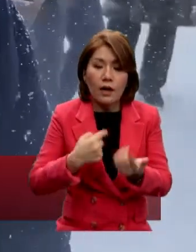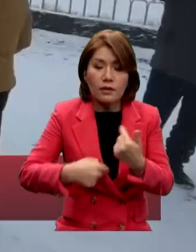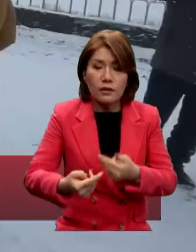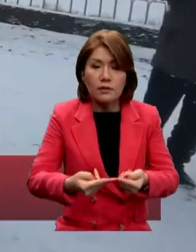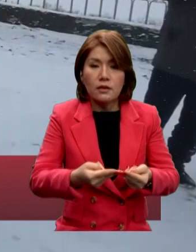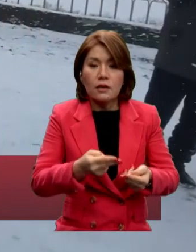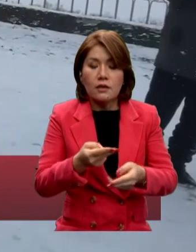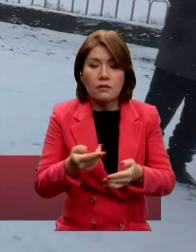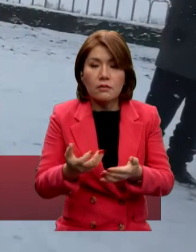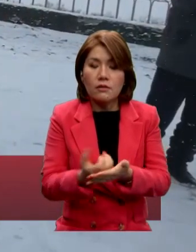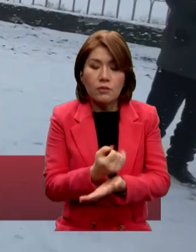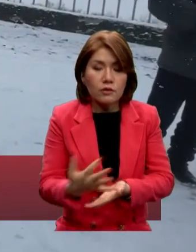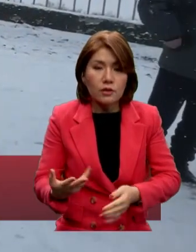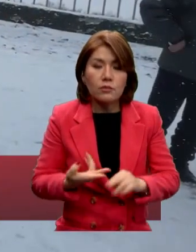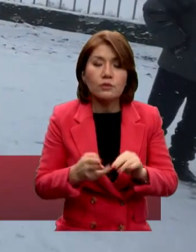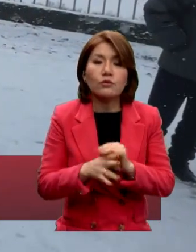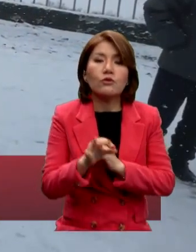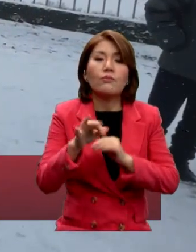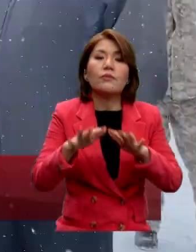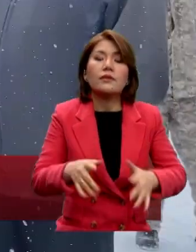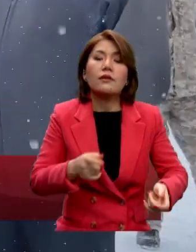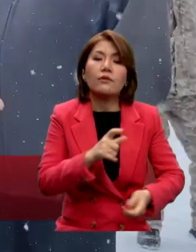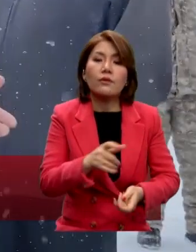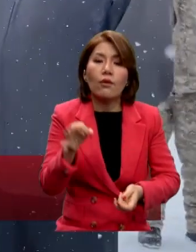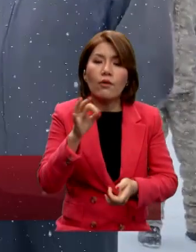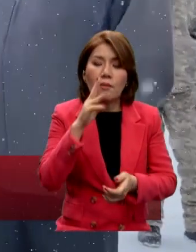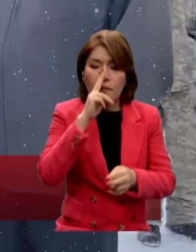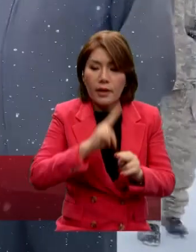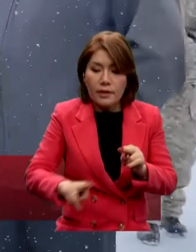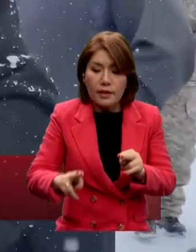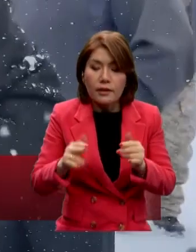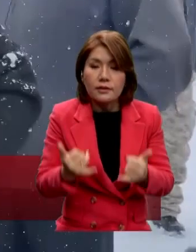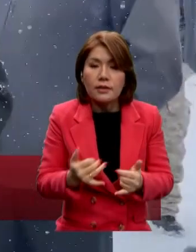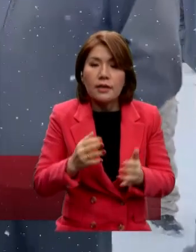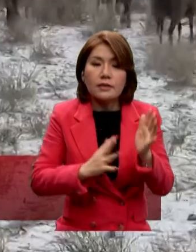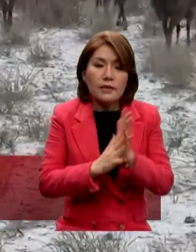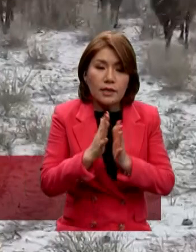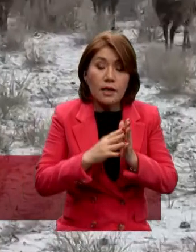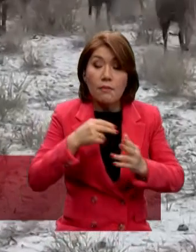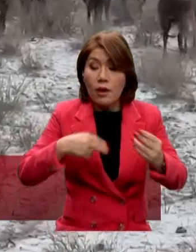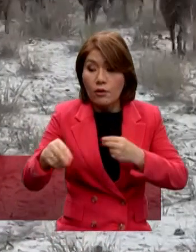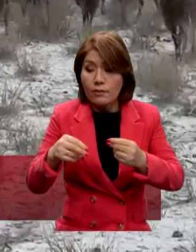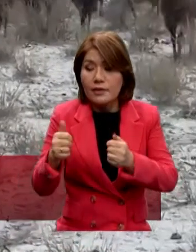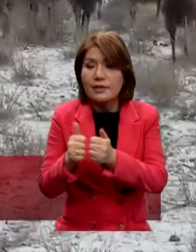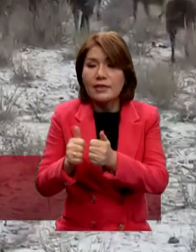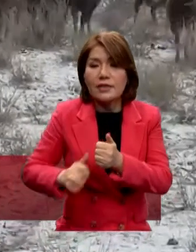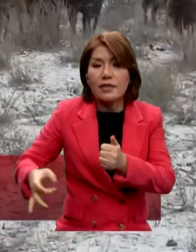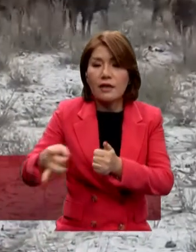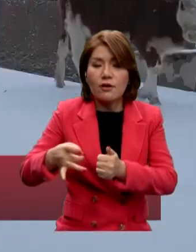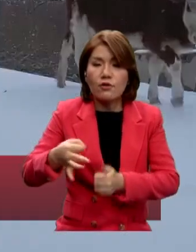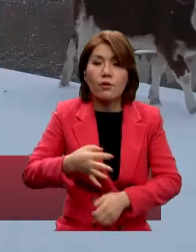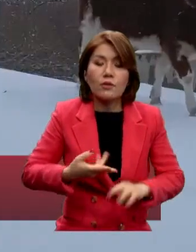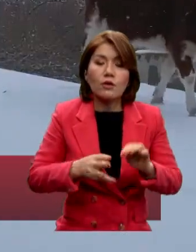доходит. Местные аграрии рассказывают о значительных потерях. Ведь даже сено приходится покупать в соседних районах